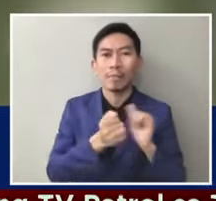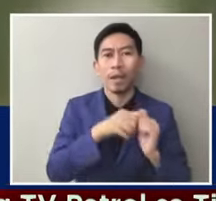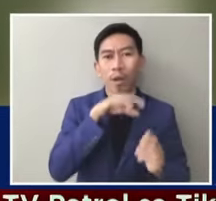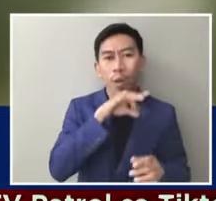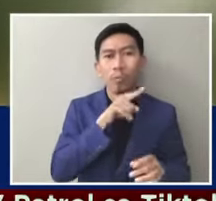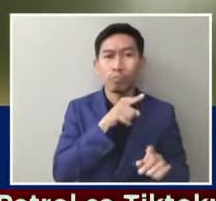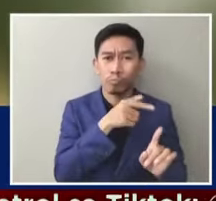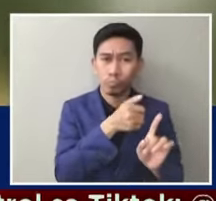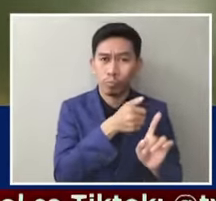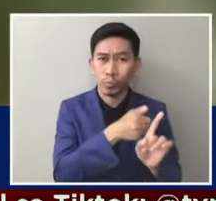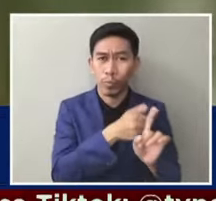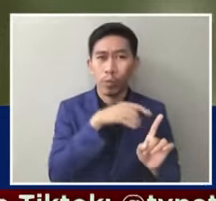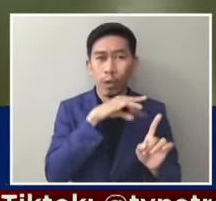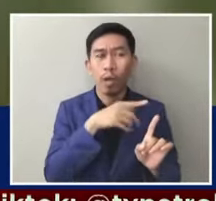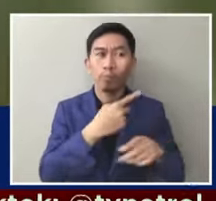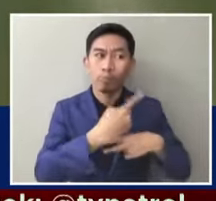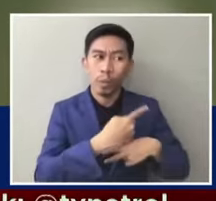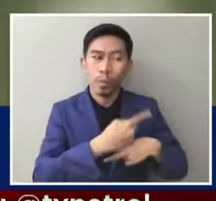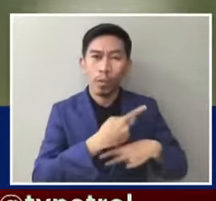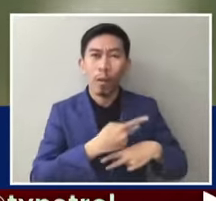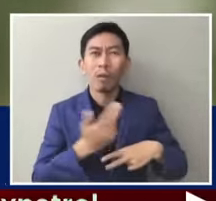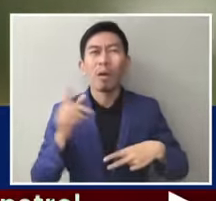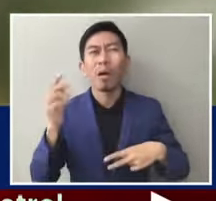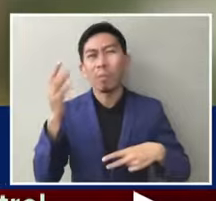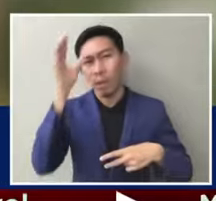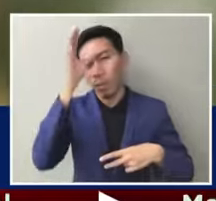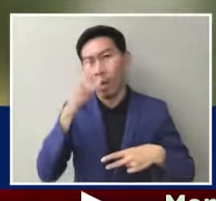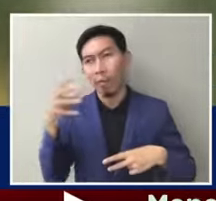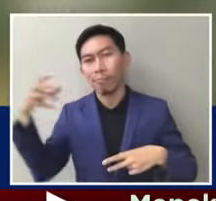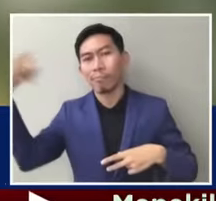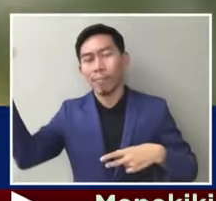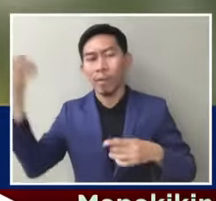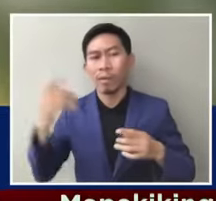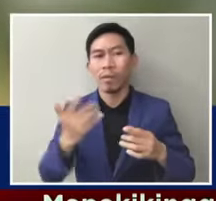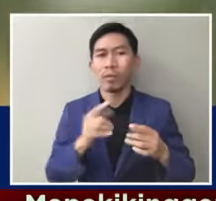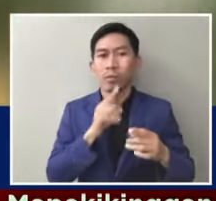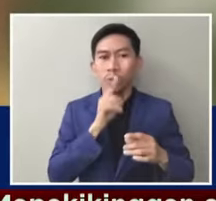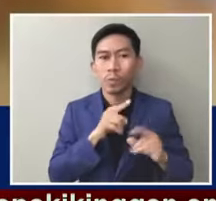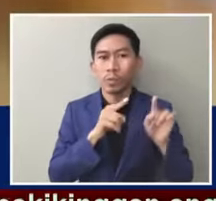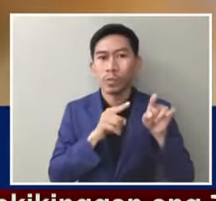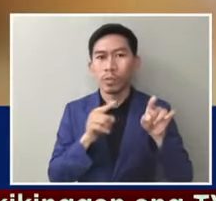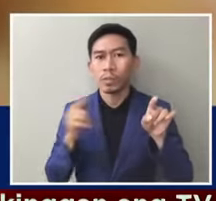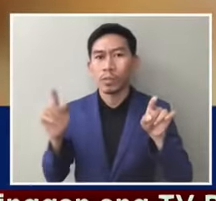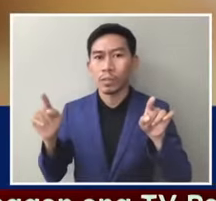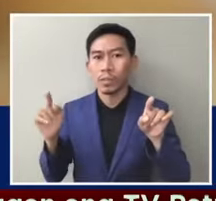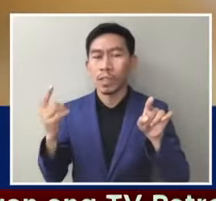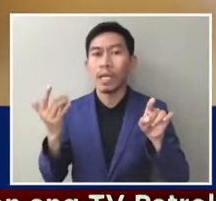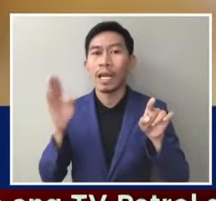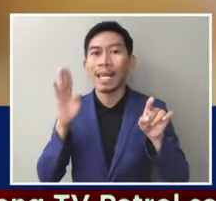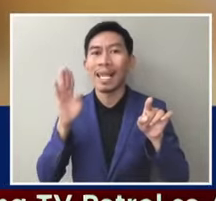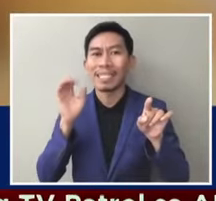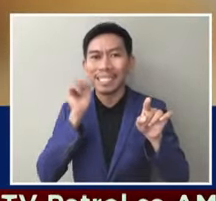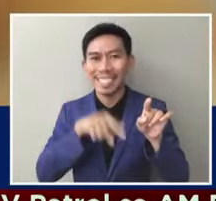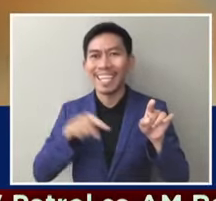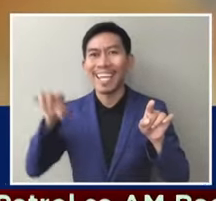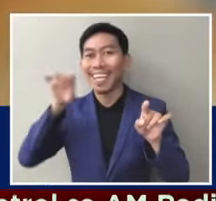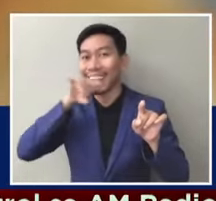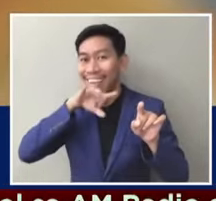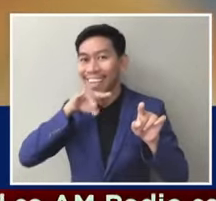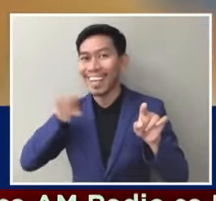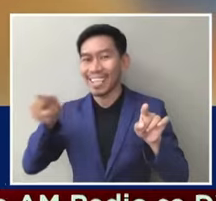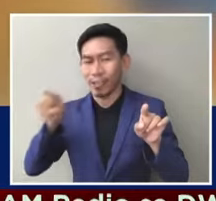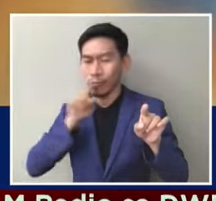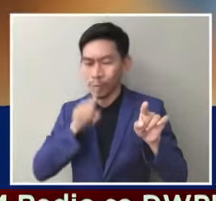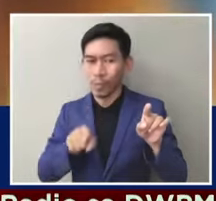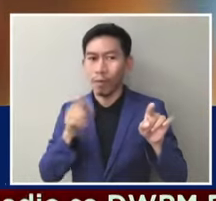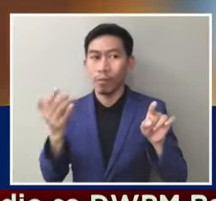mga magulang. Si Lola Amada at ay kapatid ng maternal grandmother ni Winona. At para po kay Lola Amada, masaya siyang nakalabas sa